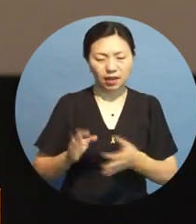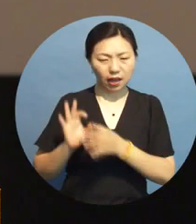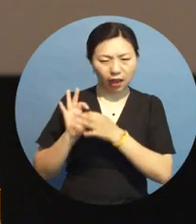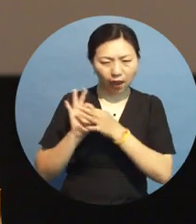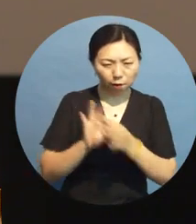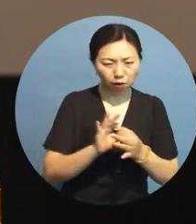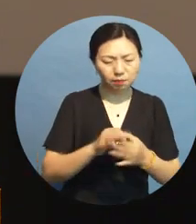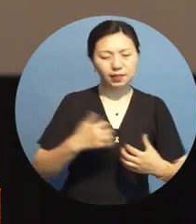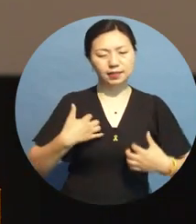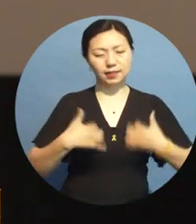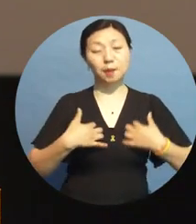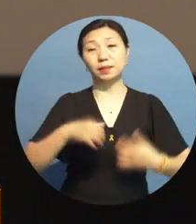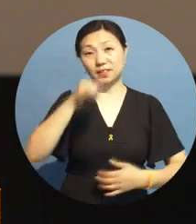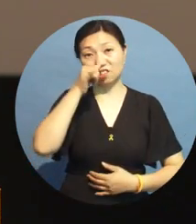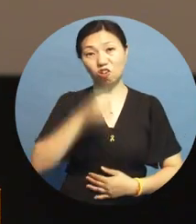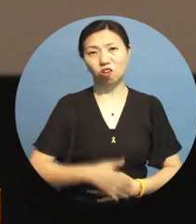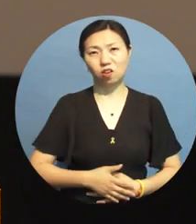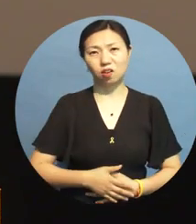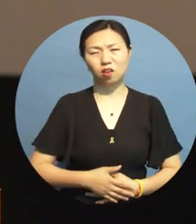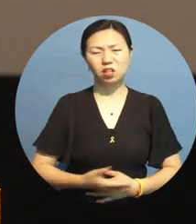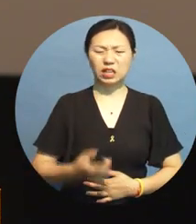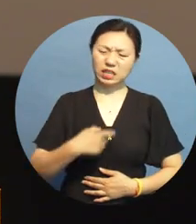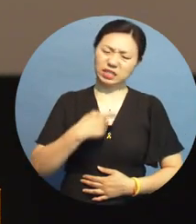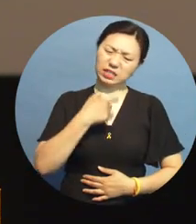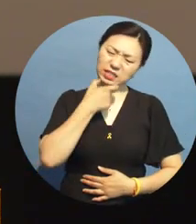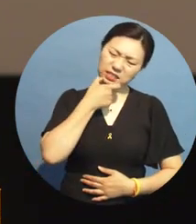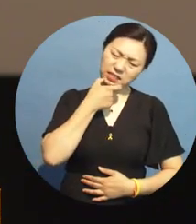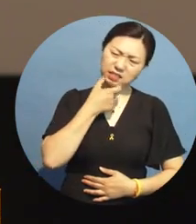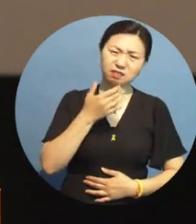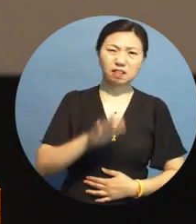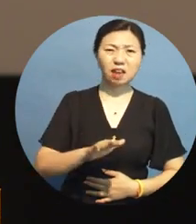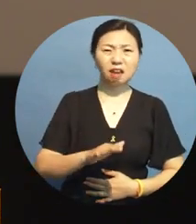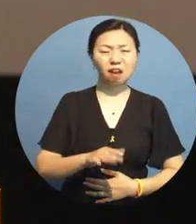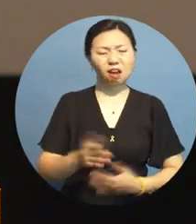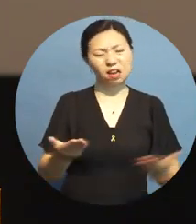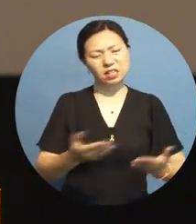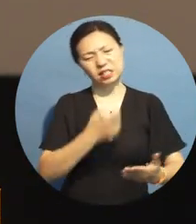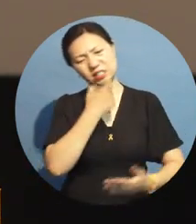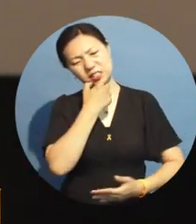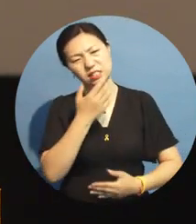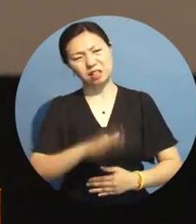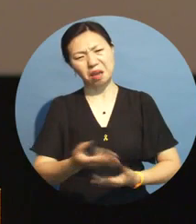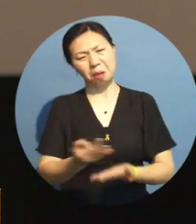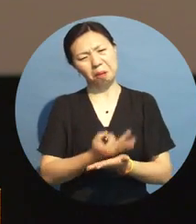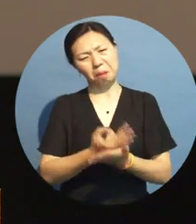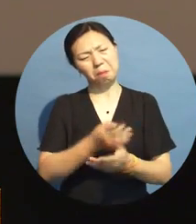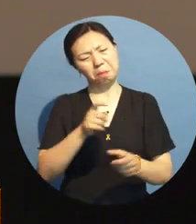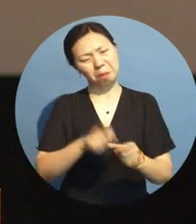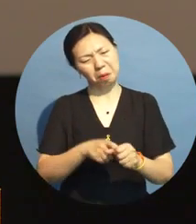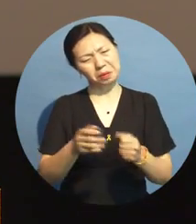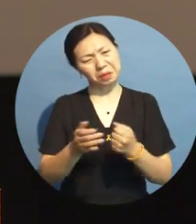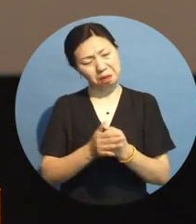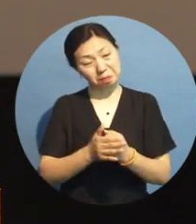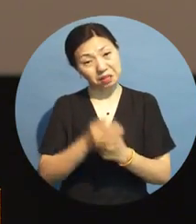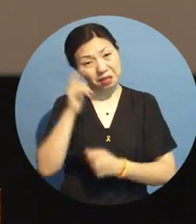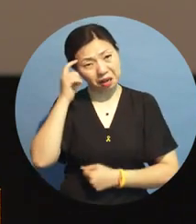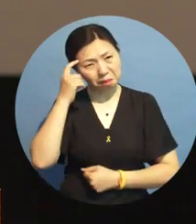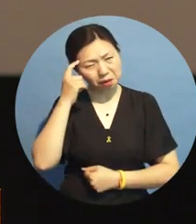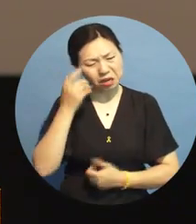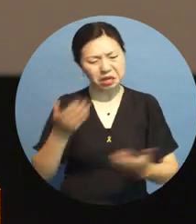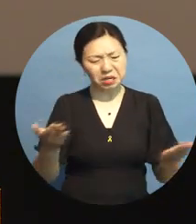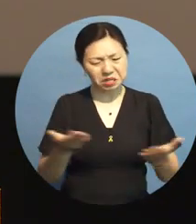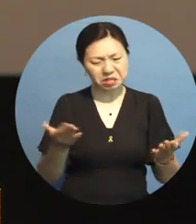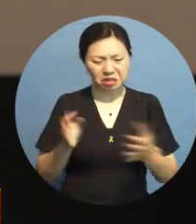그래요. 그런데 하기 싫은 거를 돈 때문에 하는 거는 그거 하는 동안은